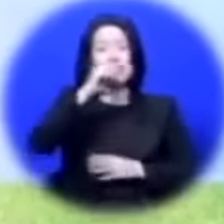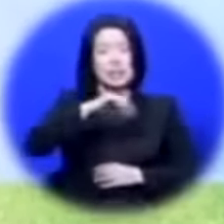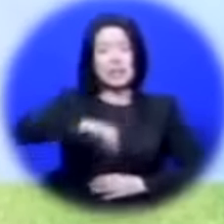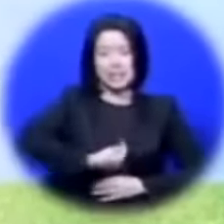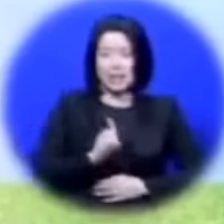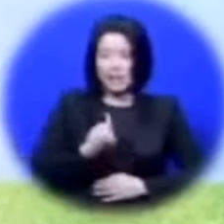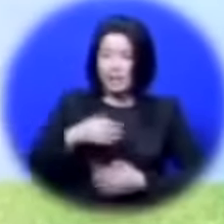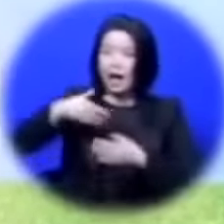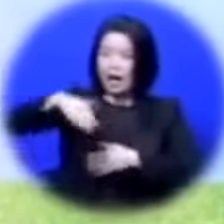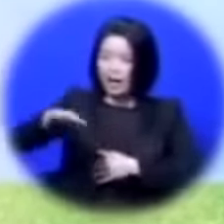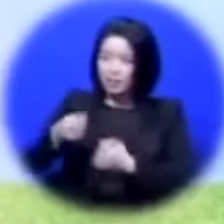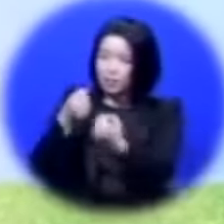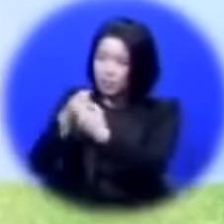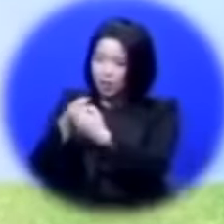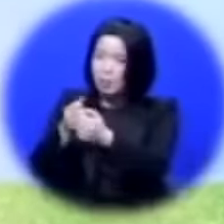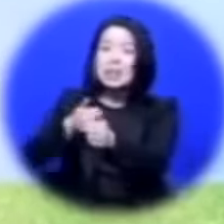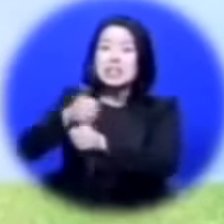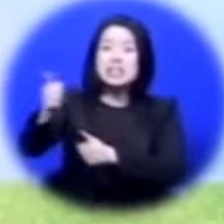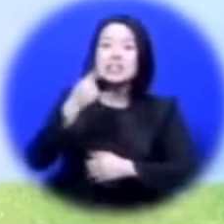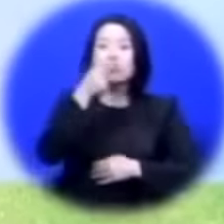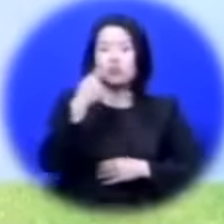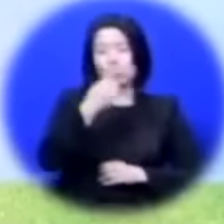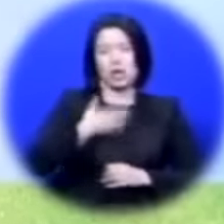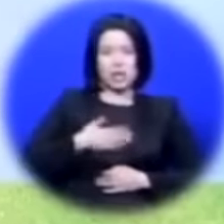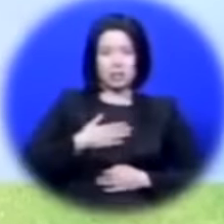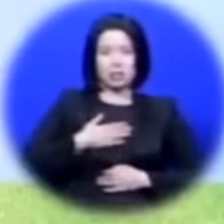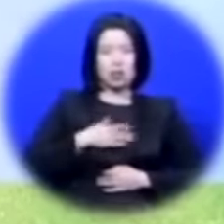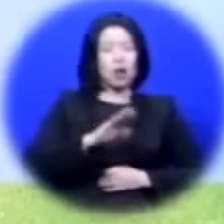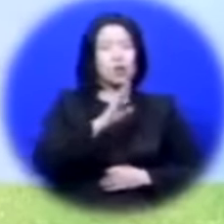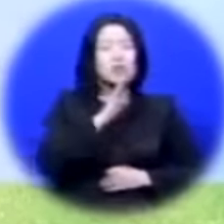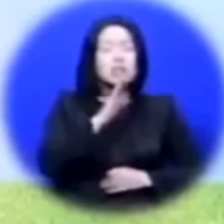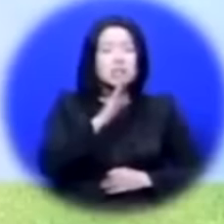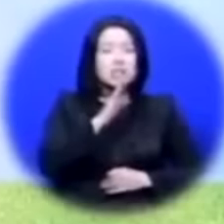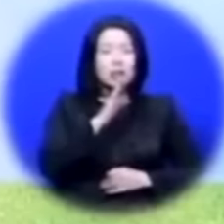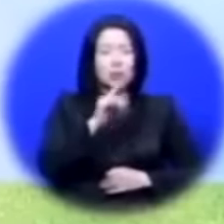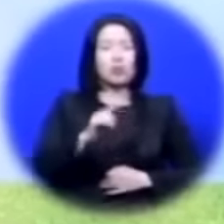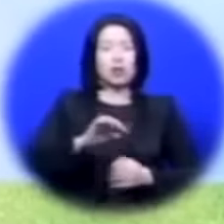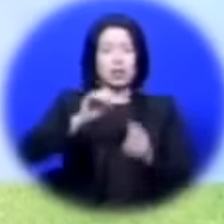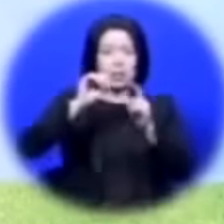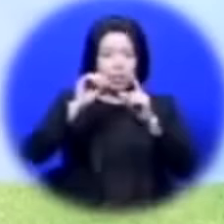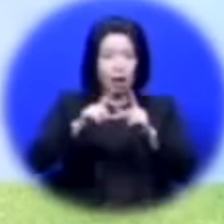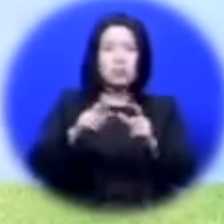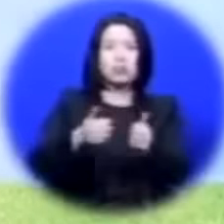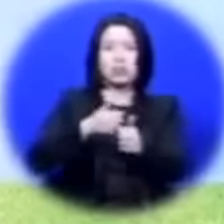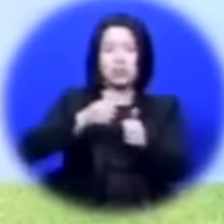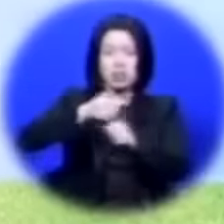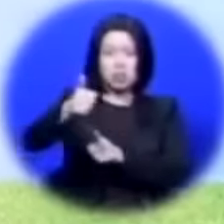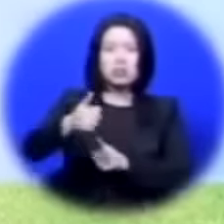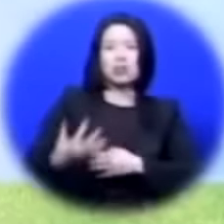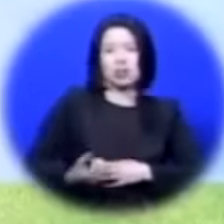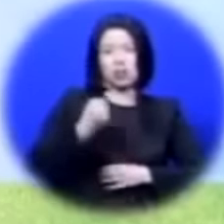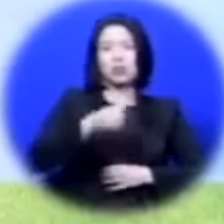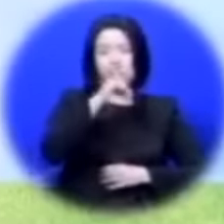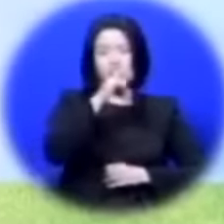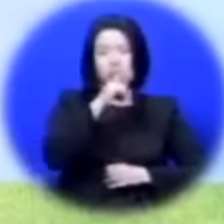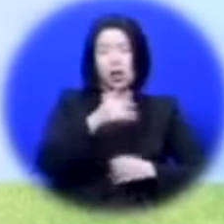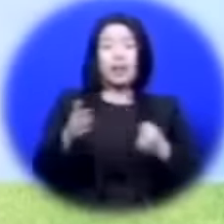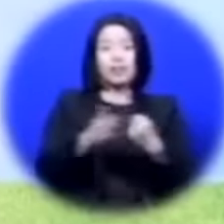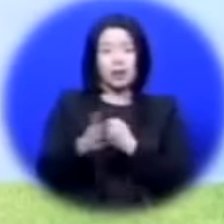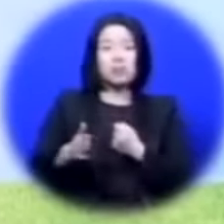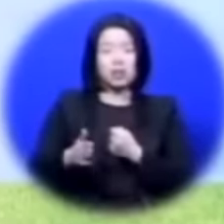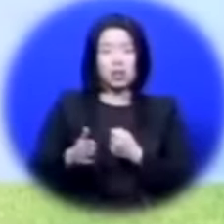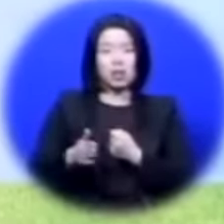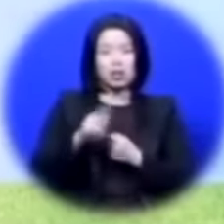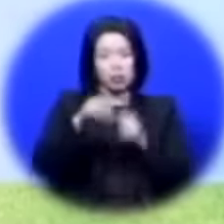가서 싸우면이기는 건 줄 알았어요 그리고 실제로 상당한 승전을 거두었습니다 그러다 보니까